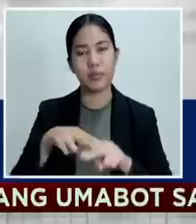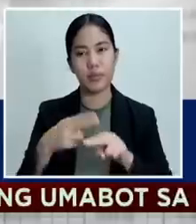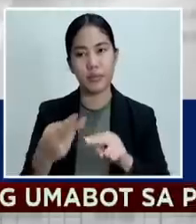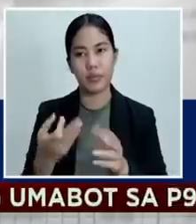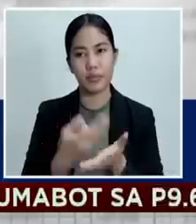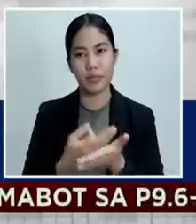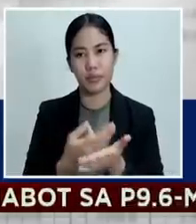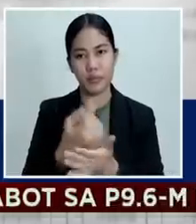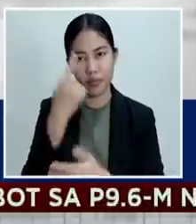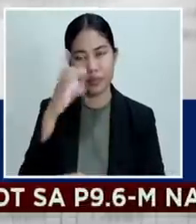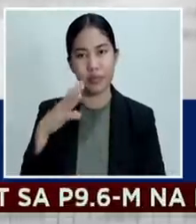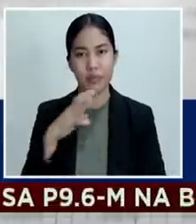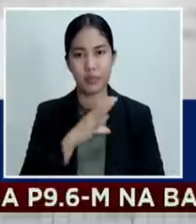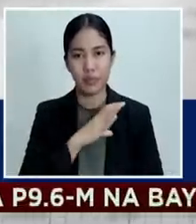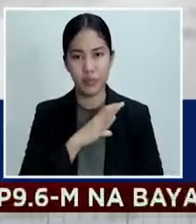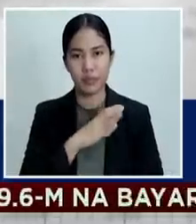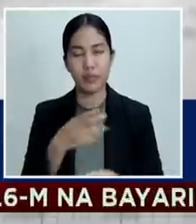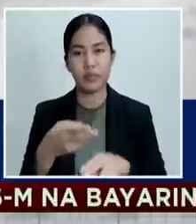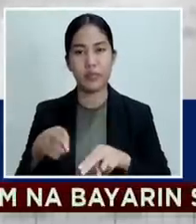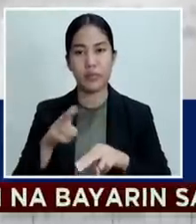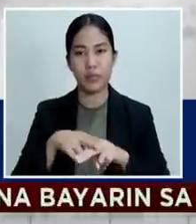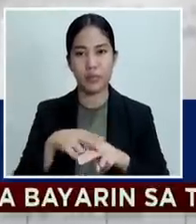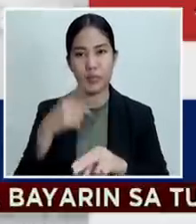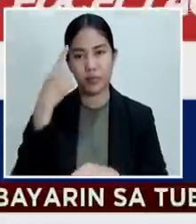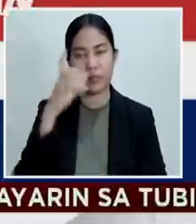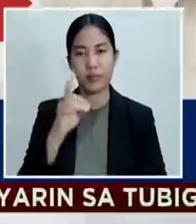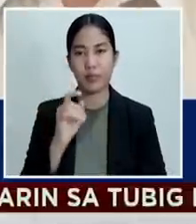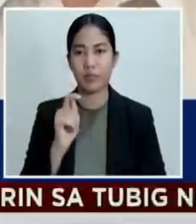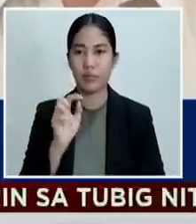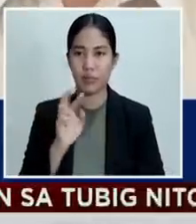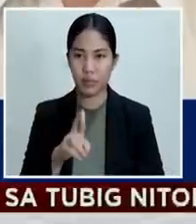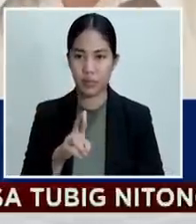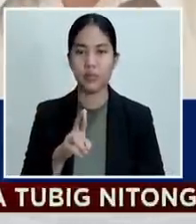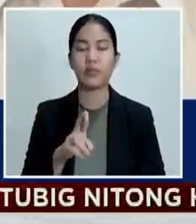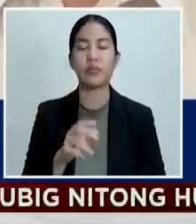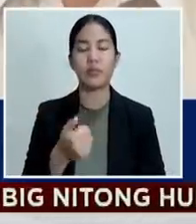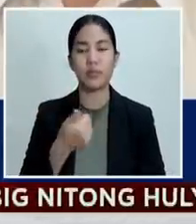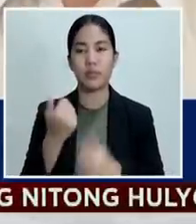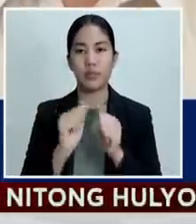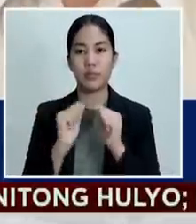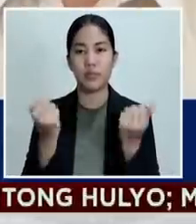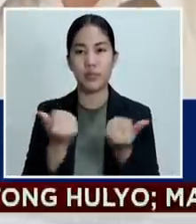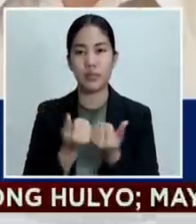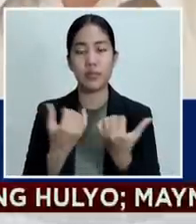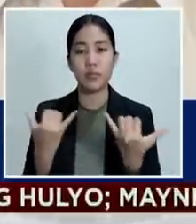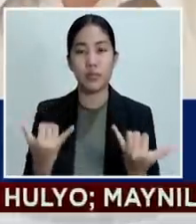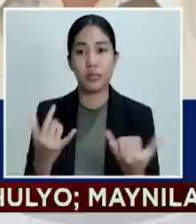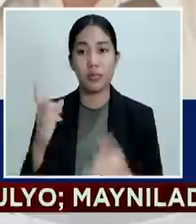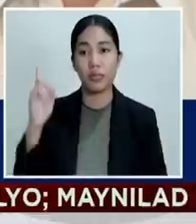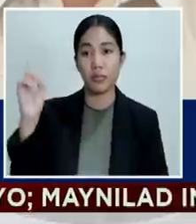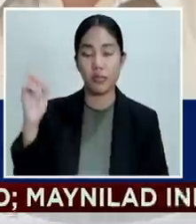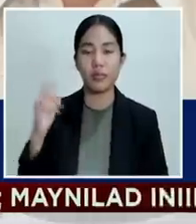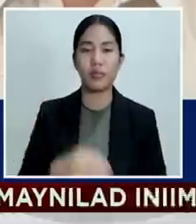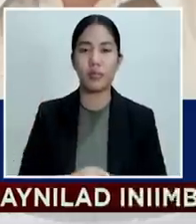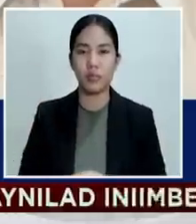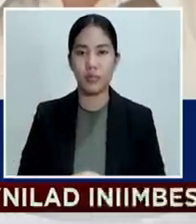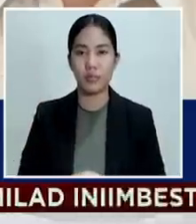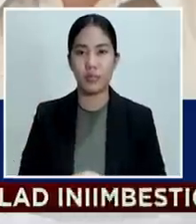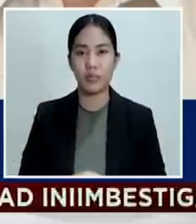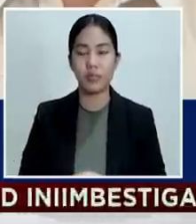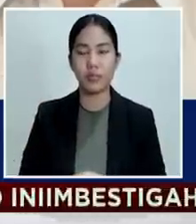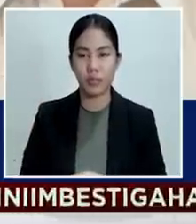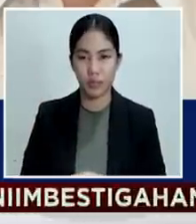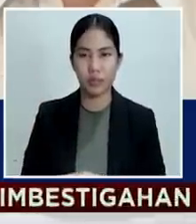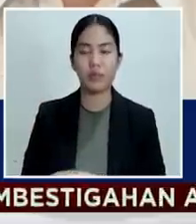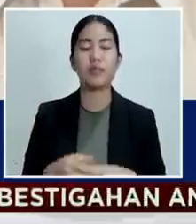Kongreso. Malaki rin na nadagdag sa DOTR at iba pang ahensya. Paalala naman ni Albay Representative Edsel Lagman sa mga kasamahan, pwede